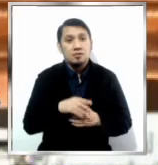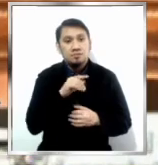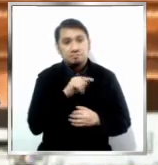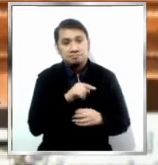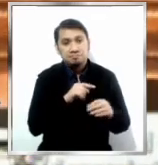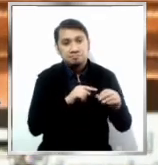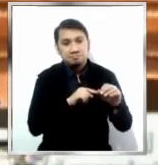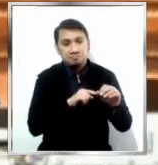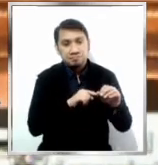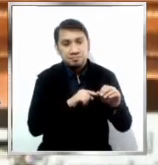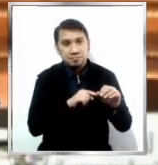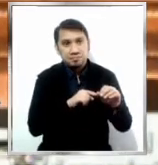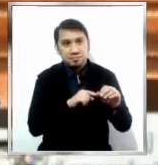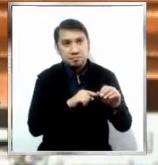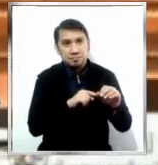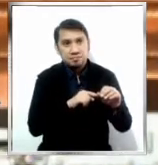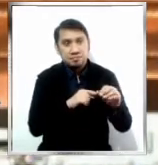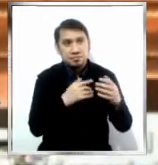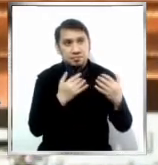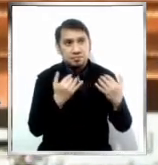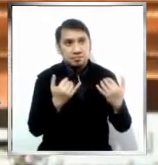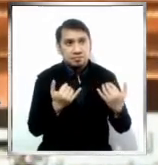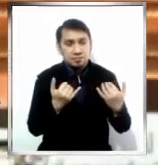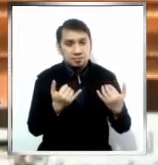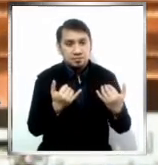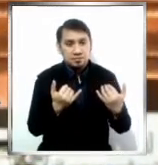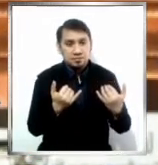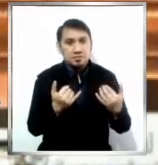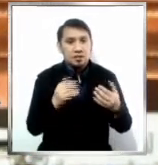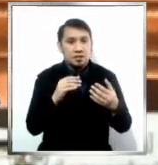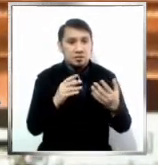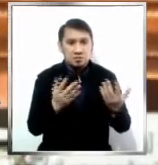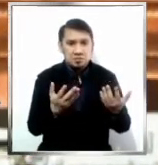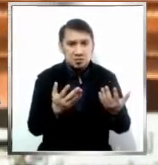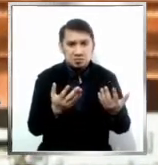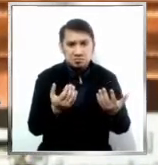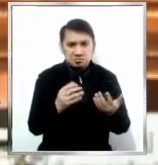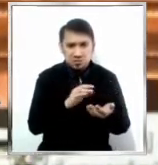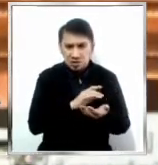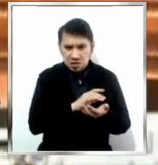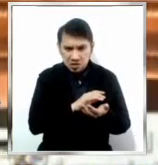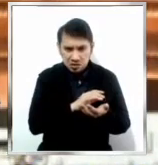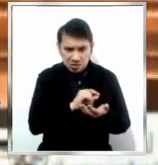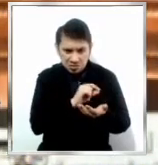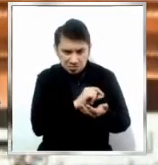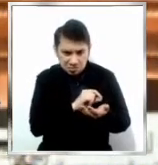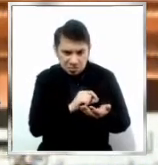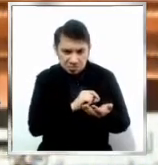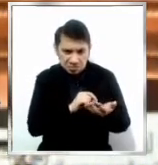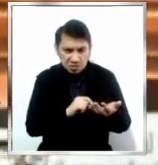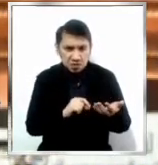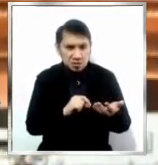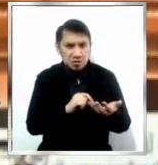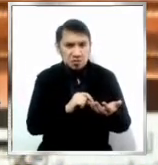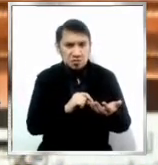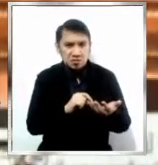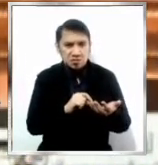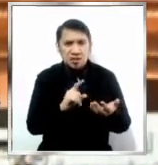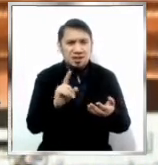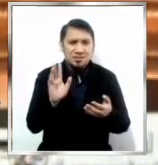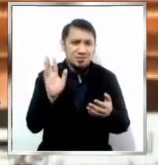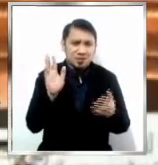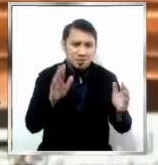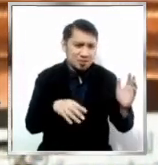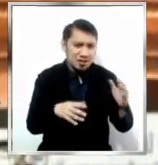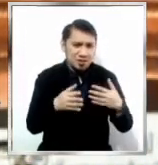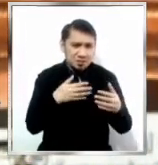sila. Ngayon, ikakwenta pa ba yung ano? Ang problema nito ganito.